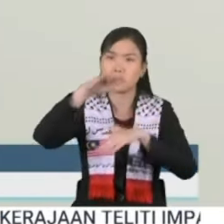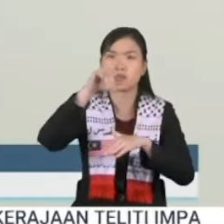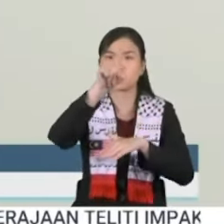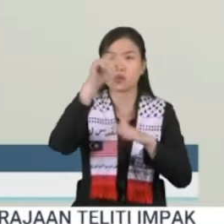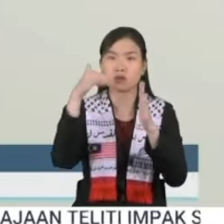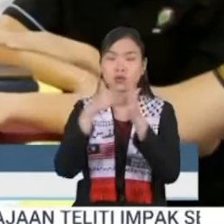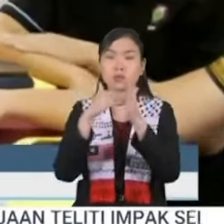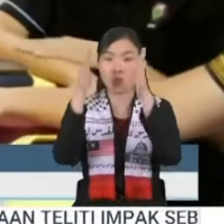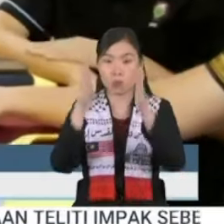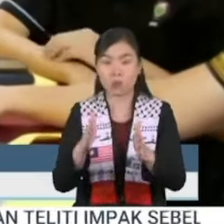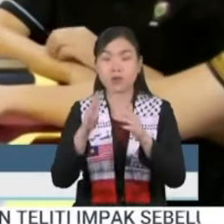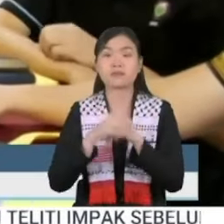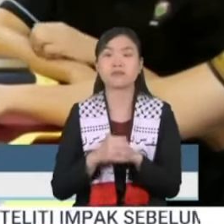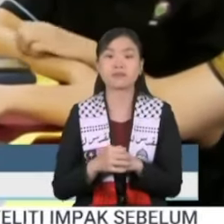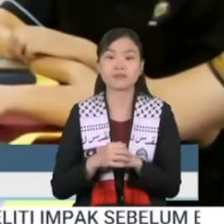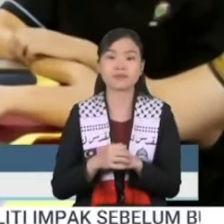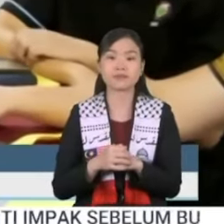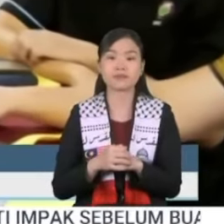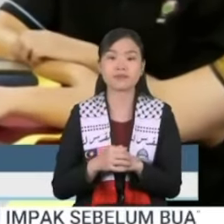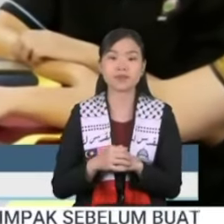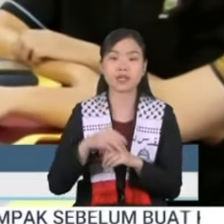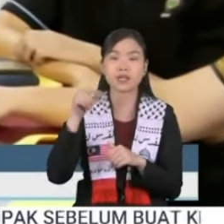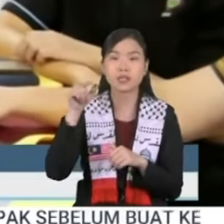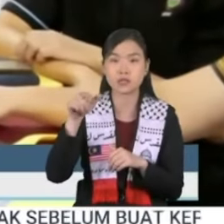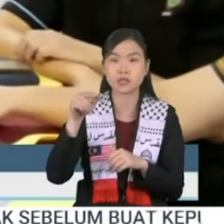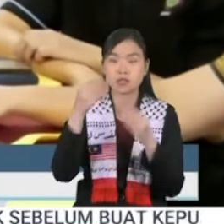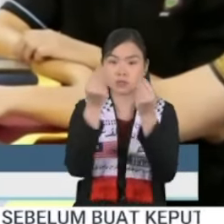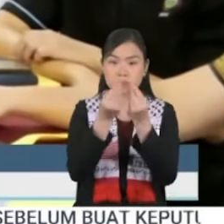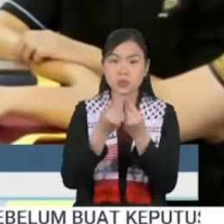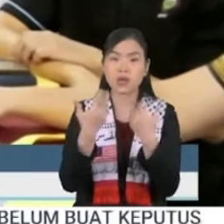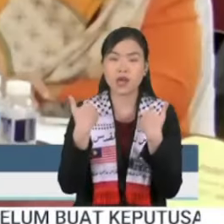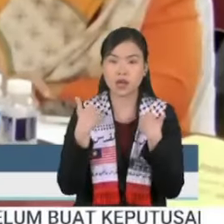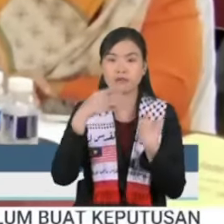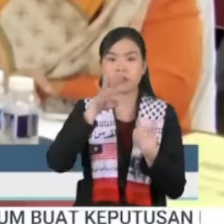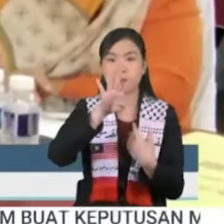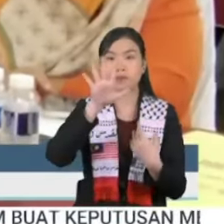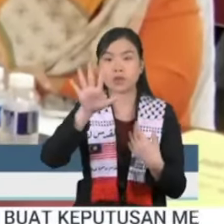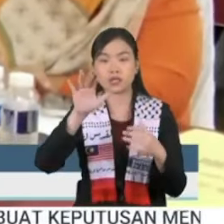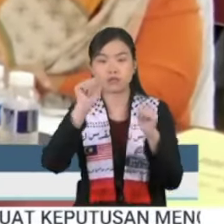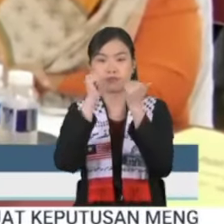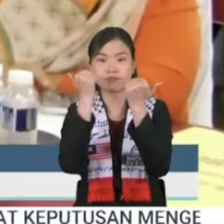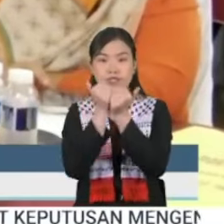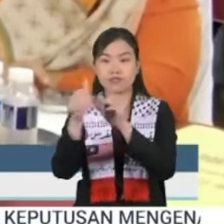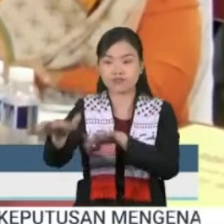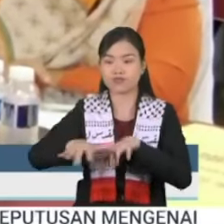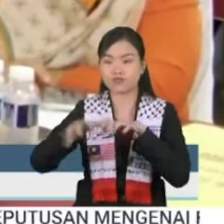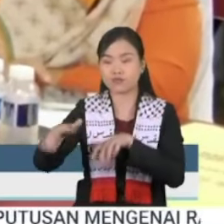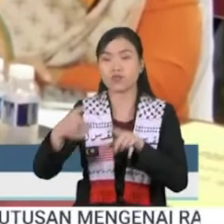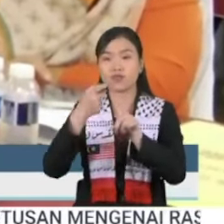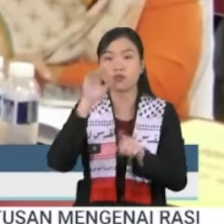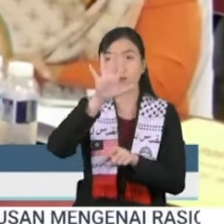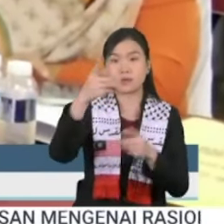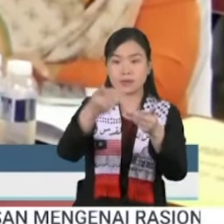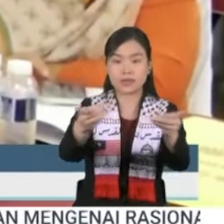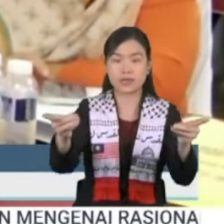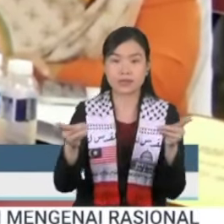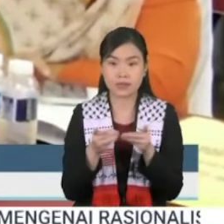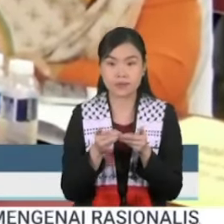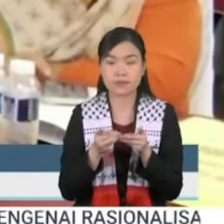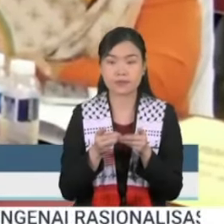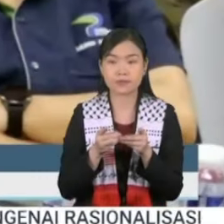petugas. Sementara itu, sesi pemukiman banci ini dihadiri 45 agensi pertanian dari 5 daerah di zon Pantai